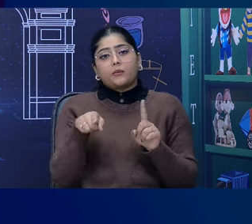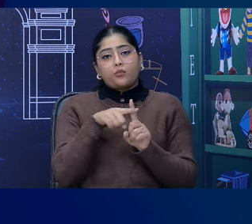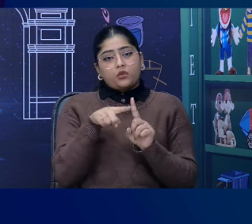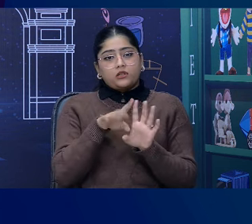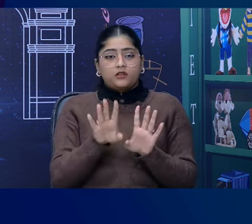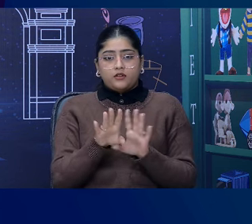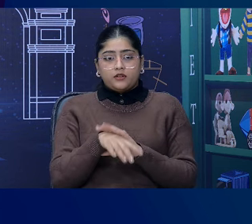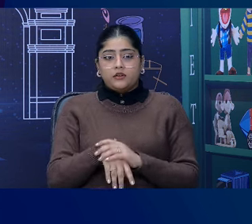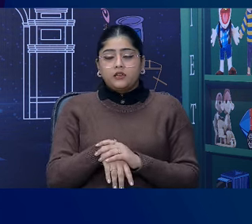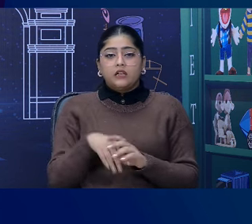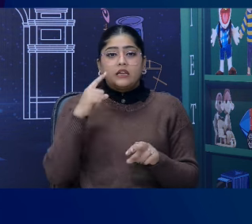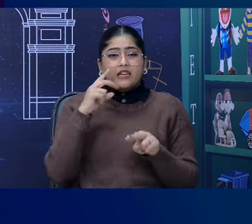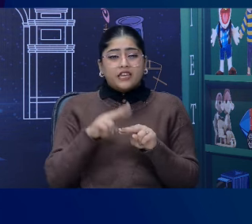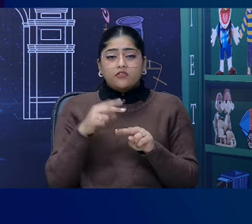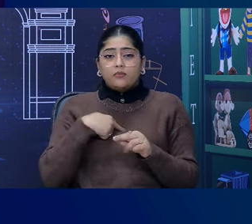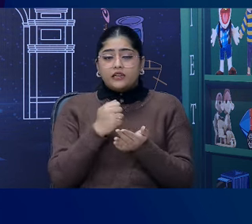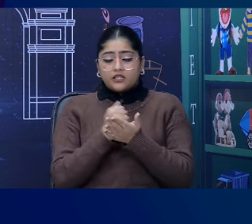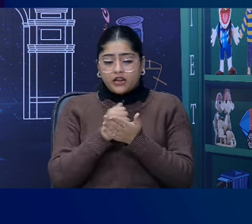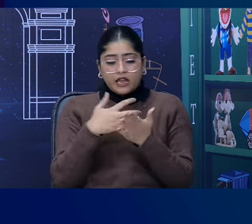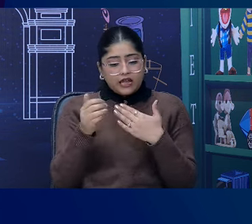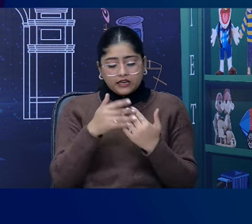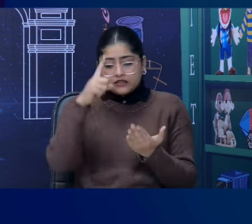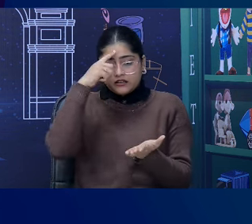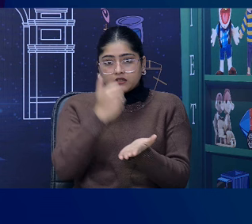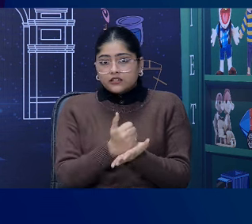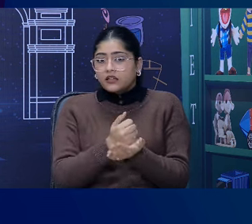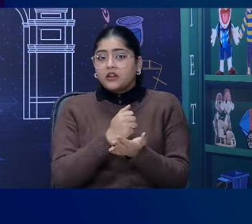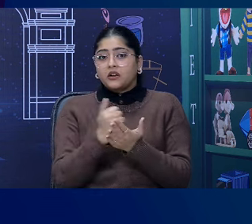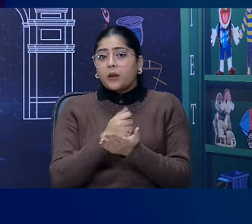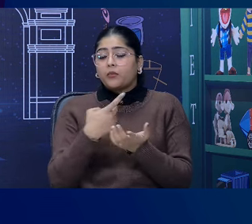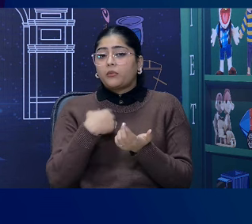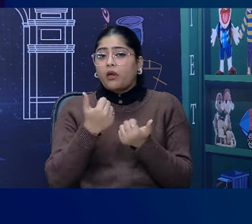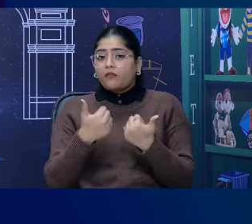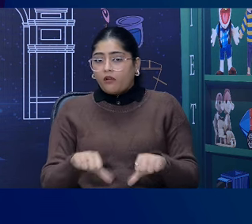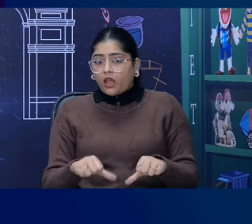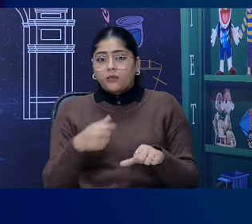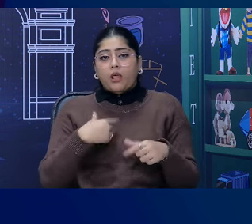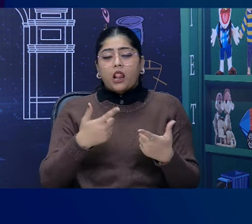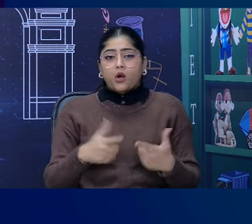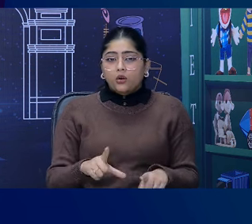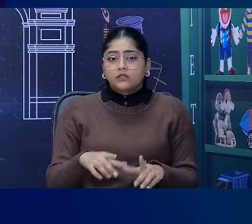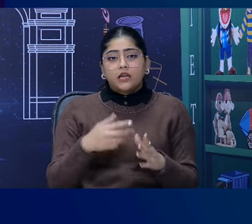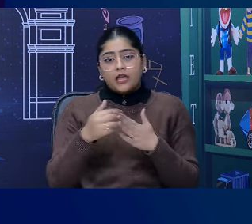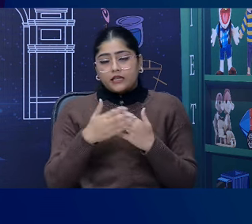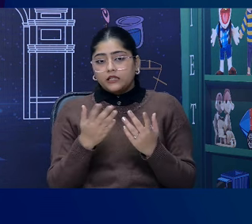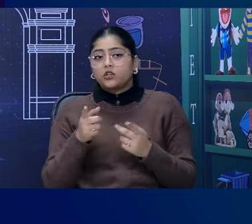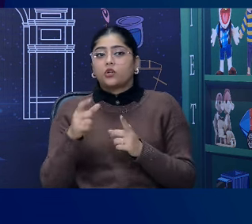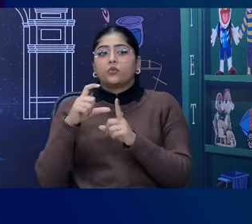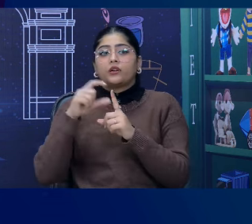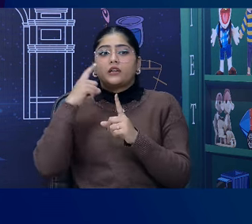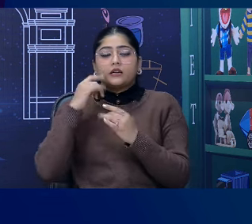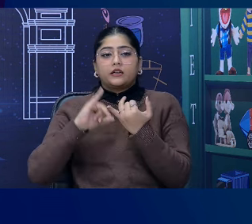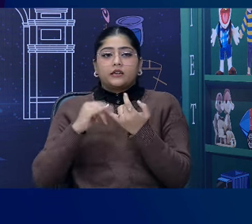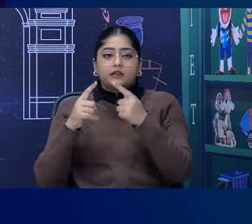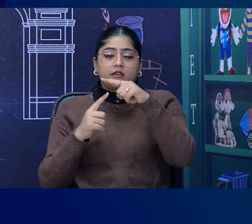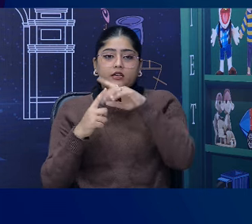हैं या कोई ना कोई प्रॉब्लम चल रहे हैं मेडिकल इश्यूज चल रहे हैं वो डिस्ट्रेस है क्यों क्योंकि वो नेगेटिव इंपैक्ट दे रहा है हमारी लाइफ